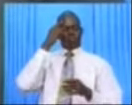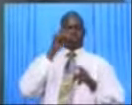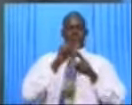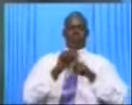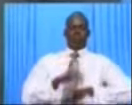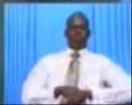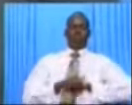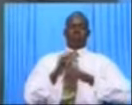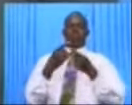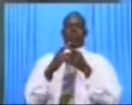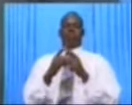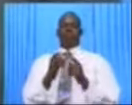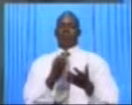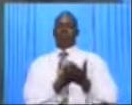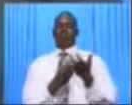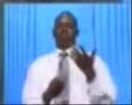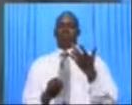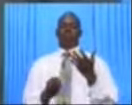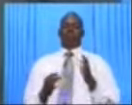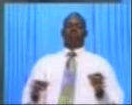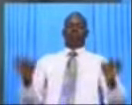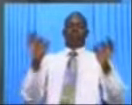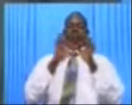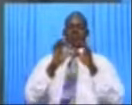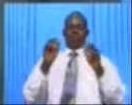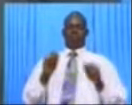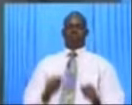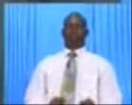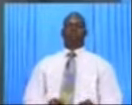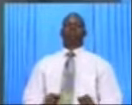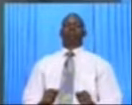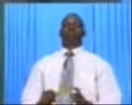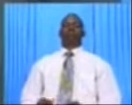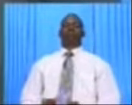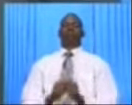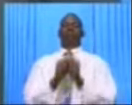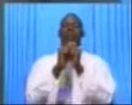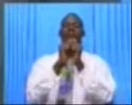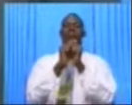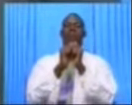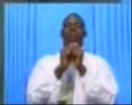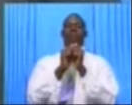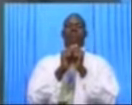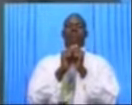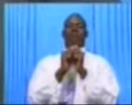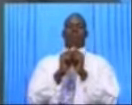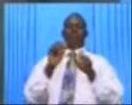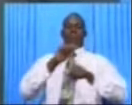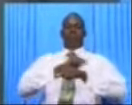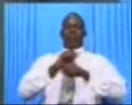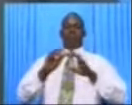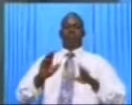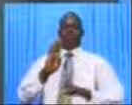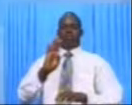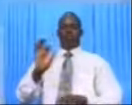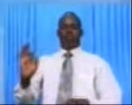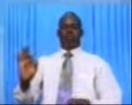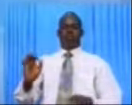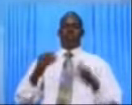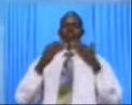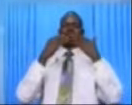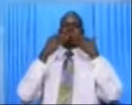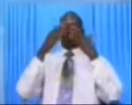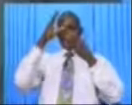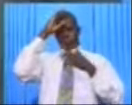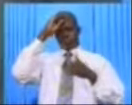sont aussi des éléments clés qui peuvent agir sur la compétitivité des entreprises burkinabées. Voilà, merci beaucoup,